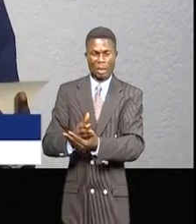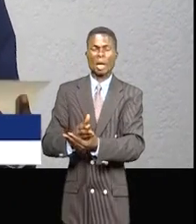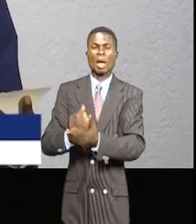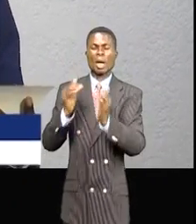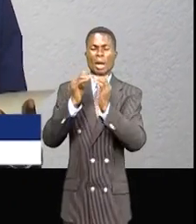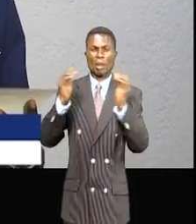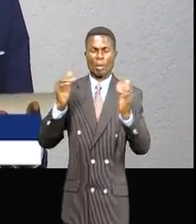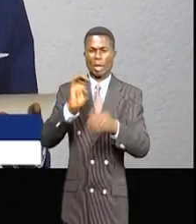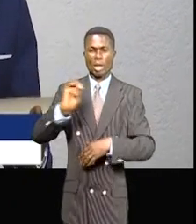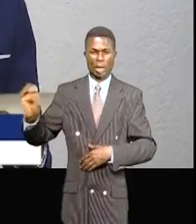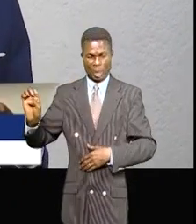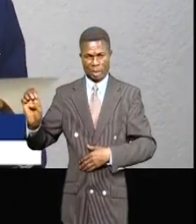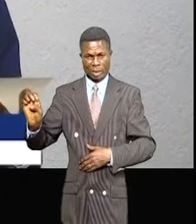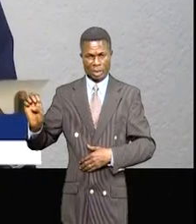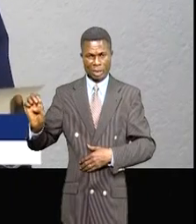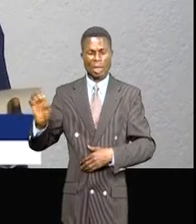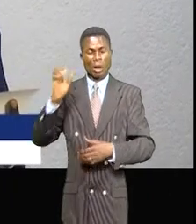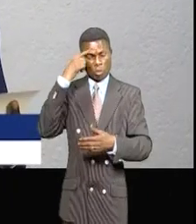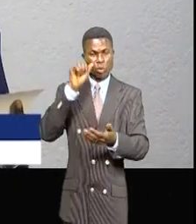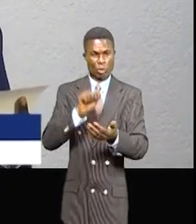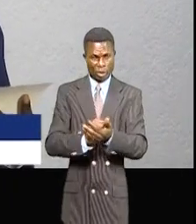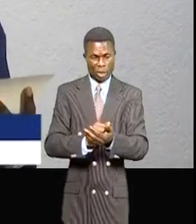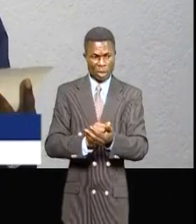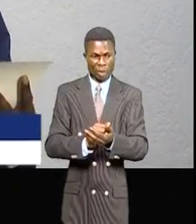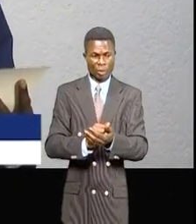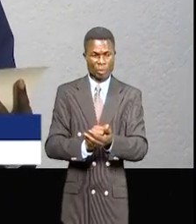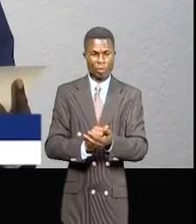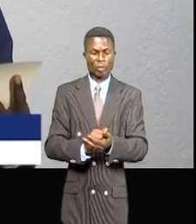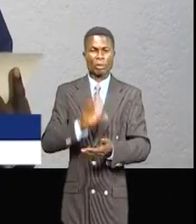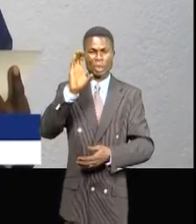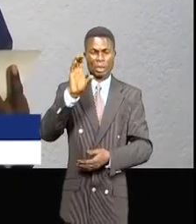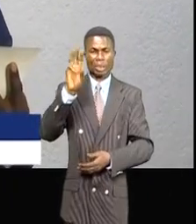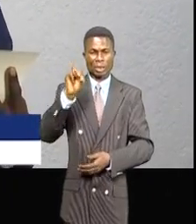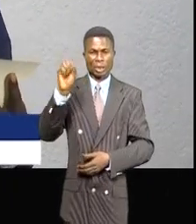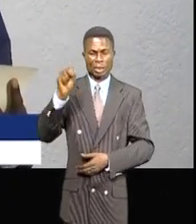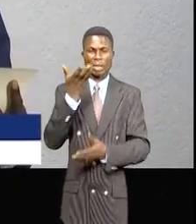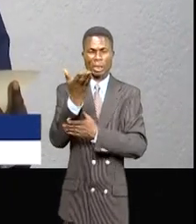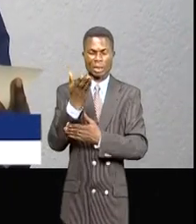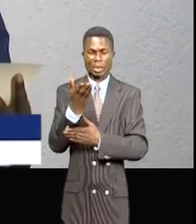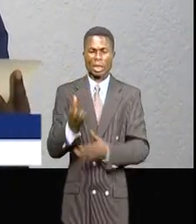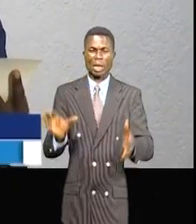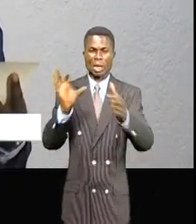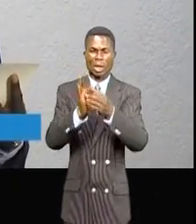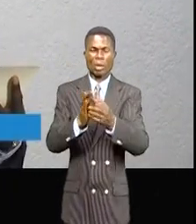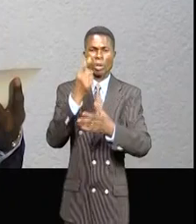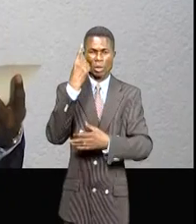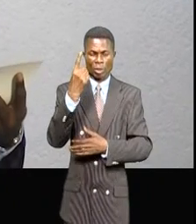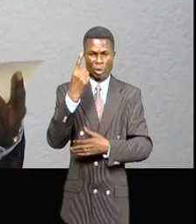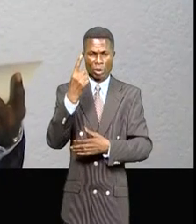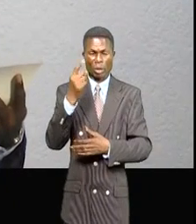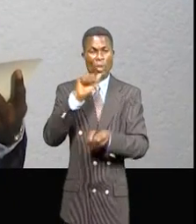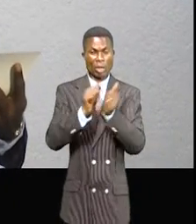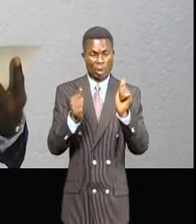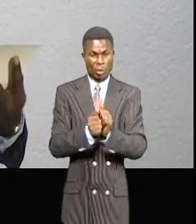à l'Est. 4. Pour ce faire, le CENSA appelle à la solidarité nationale, car la situation